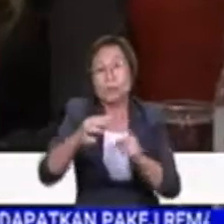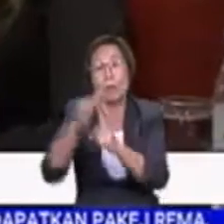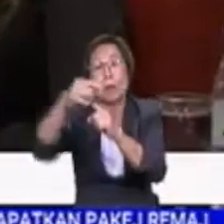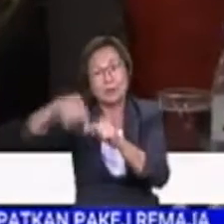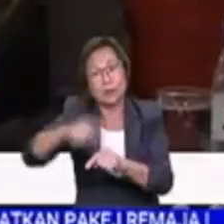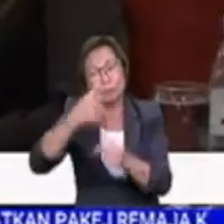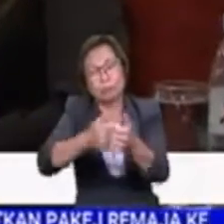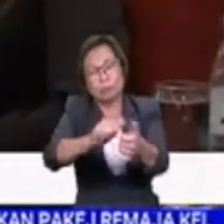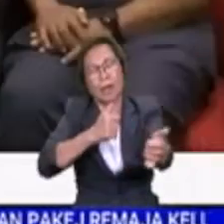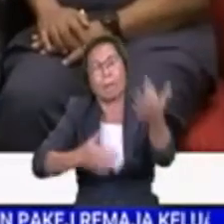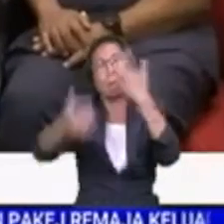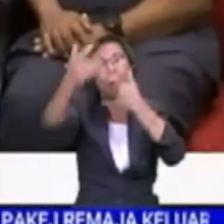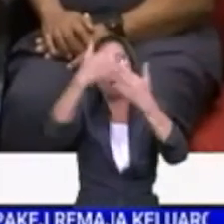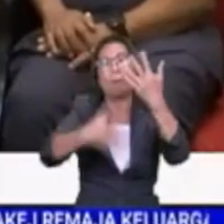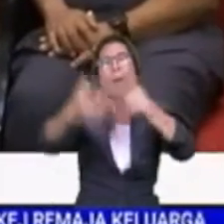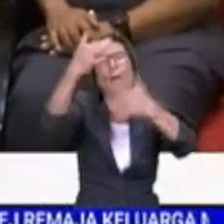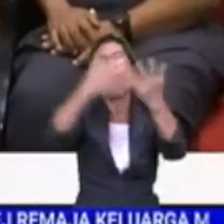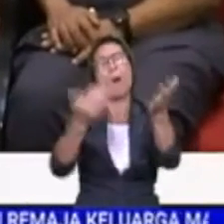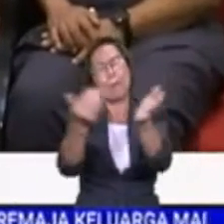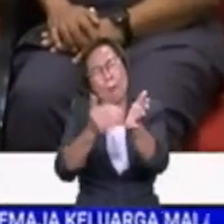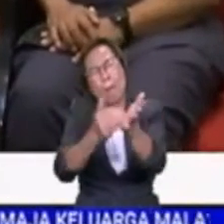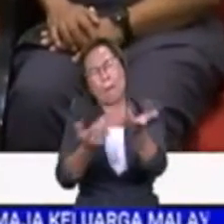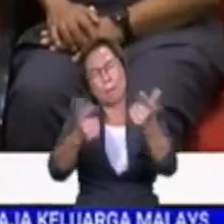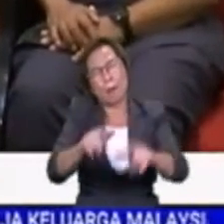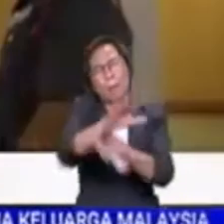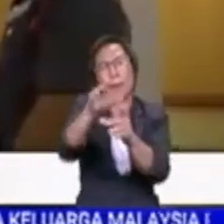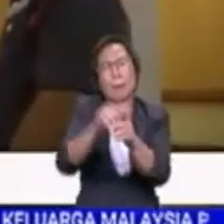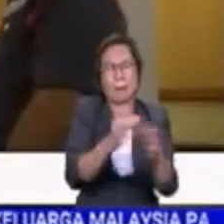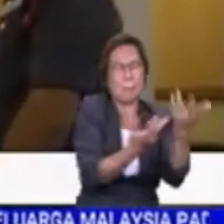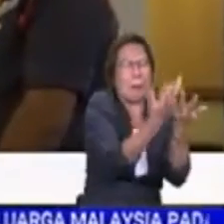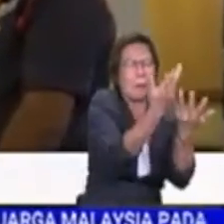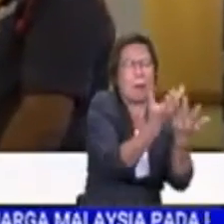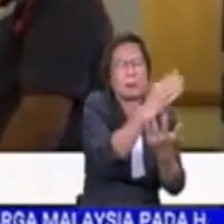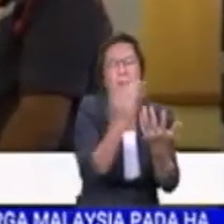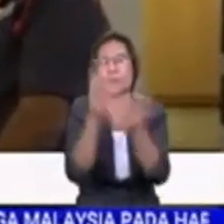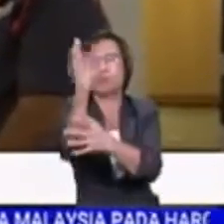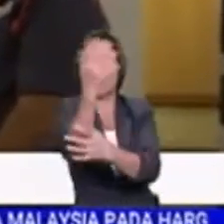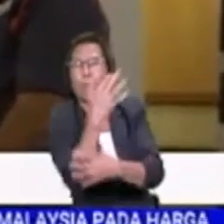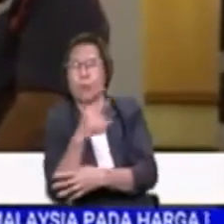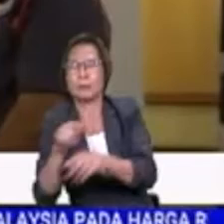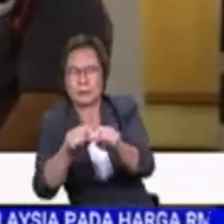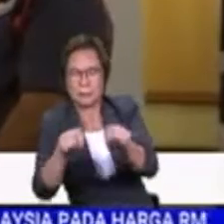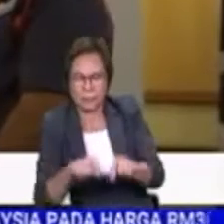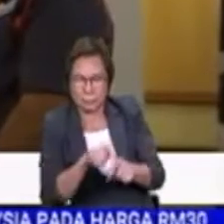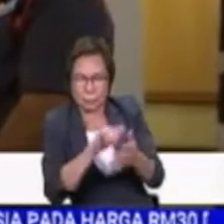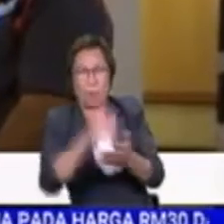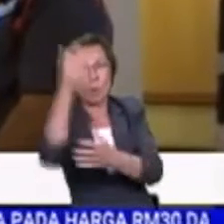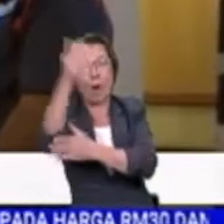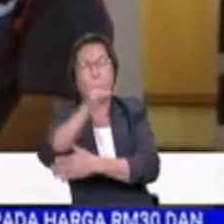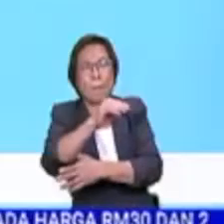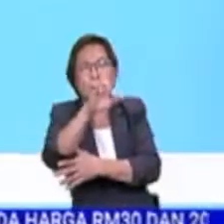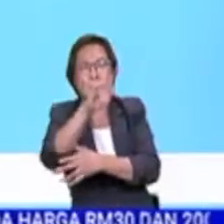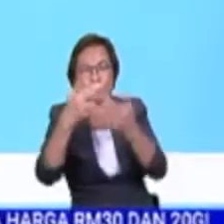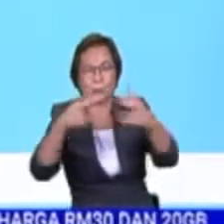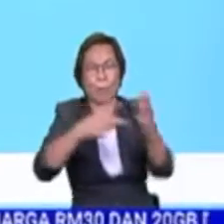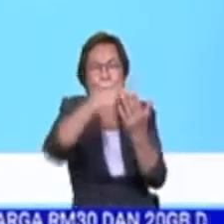berlakunya kebakaran terbuka yang sering berlaku membabitkan semak dan beluka di kawasan berkenaan. Beliau berucap dimiri pada